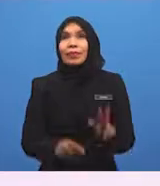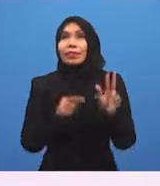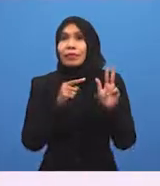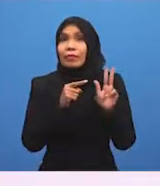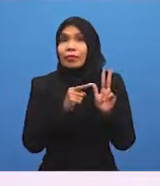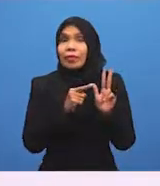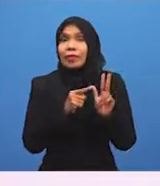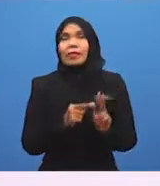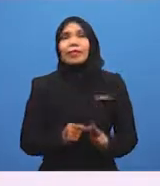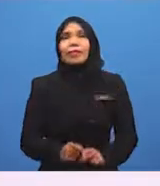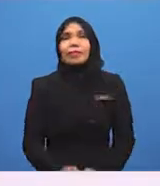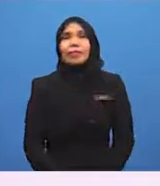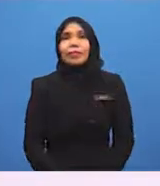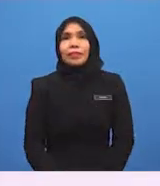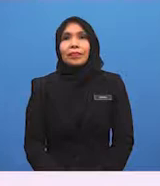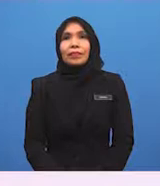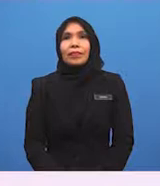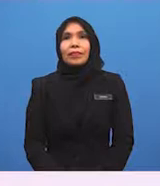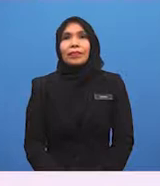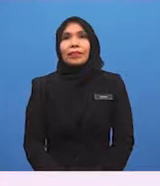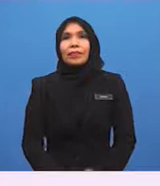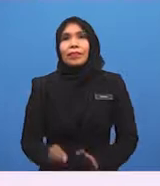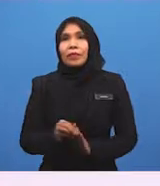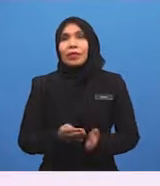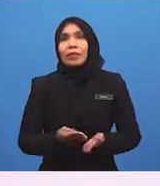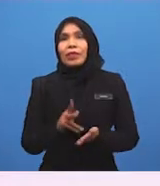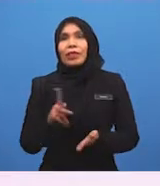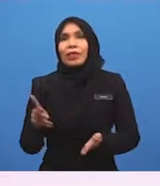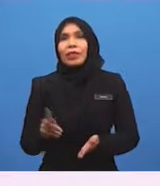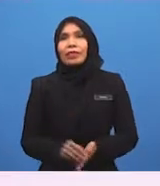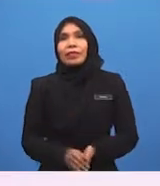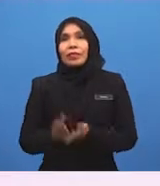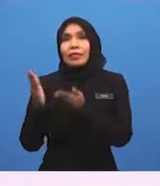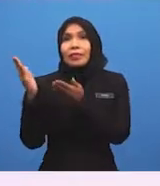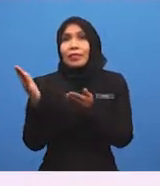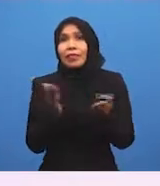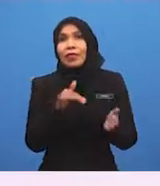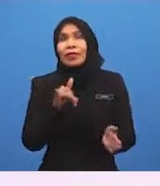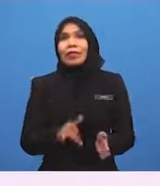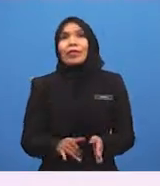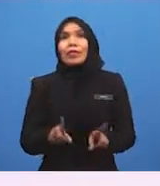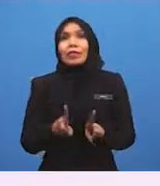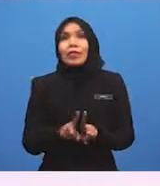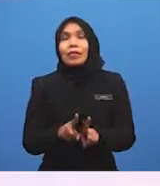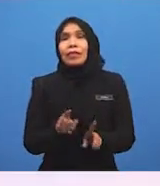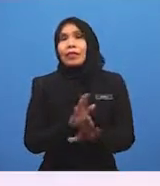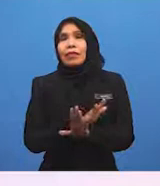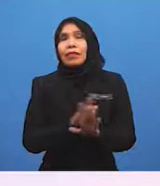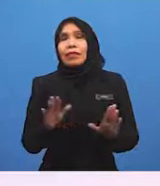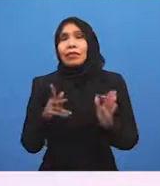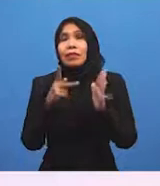bersikap adil yang ketiga ialah memberikan layanan yang sama tanpa mengira